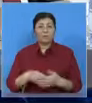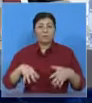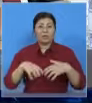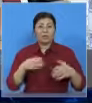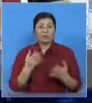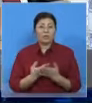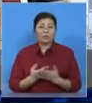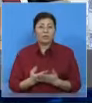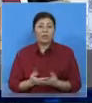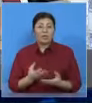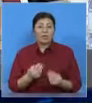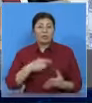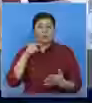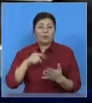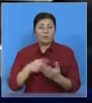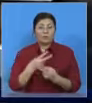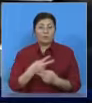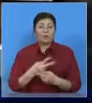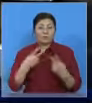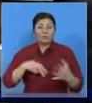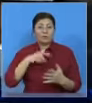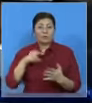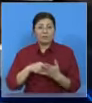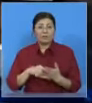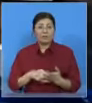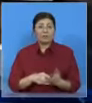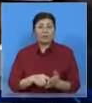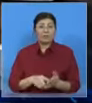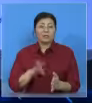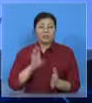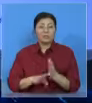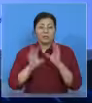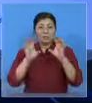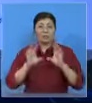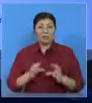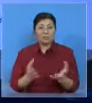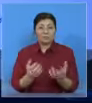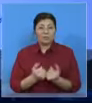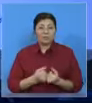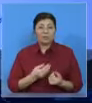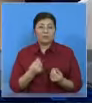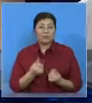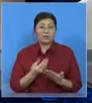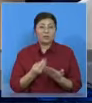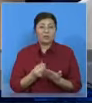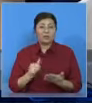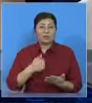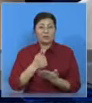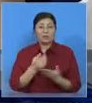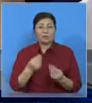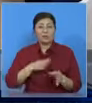Не остались без внимания и вопросы незаконного обогащения за счет государственных денег, добытых преступным путем,